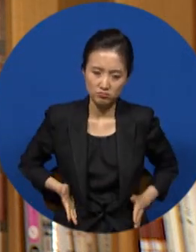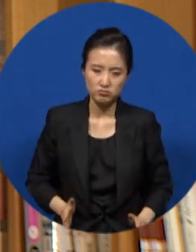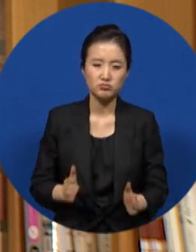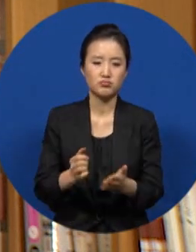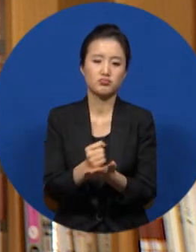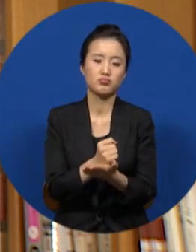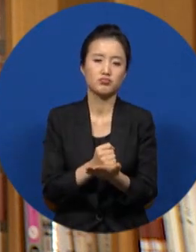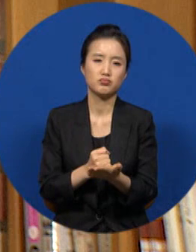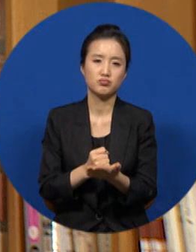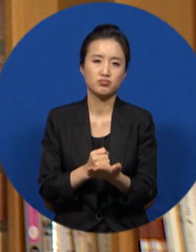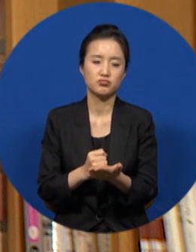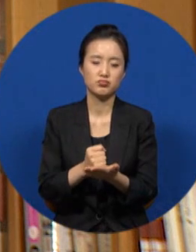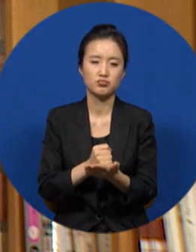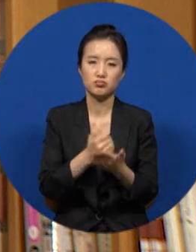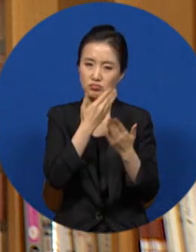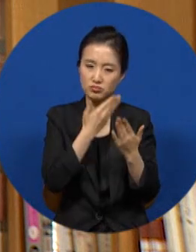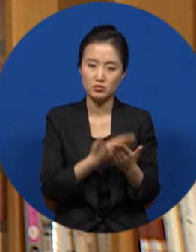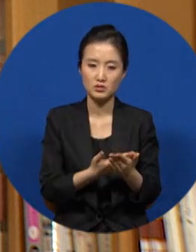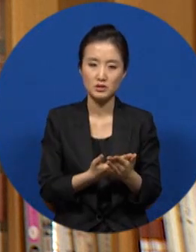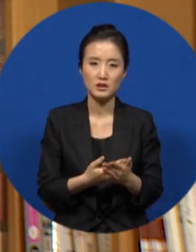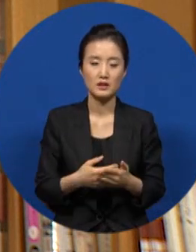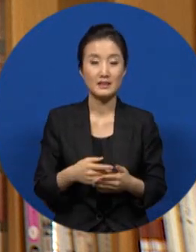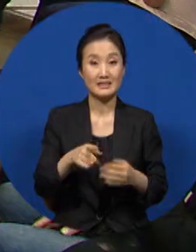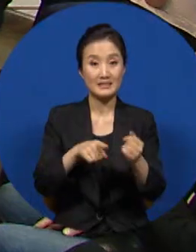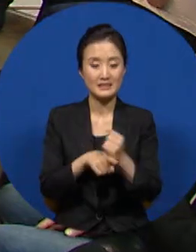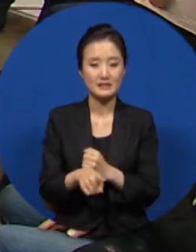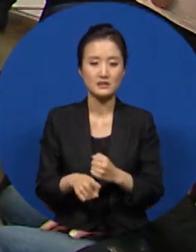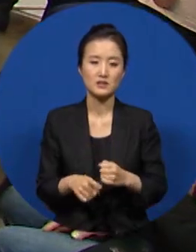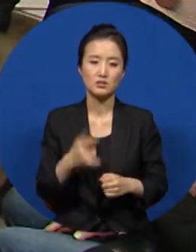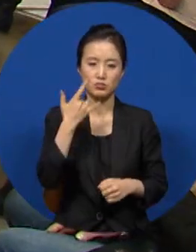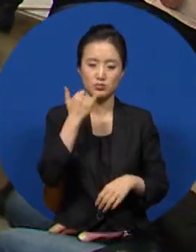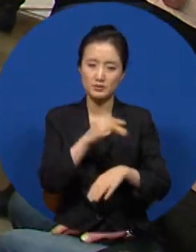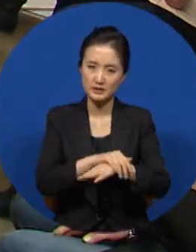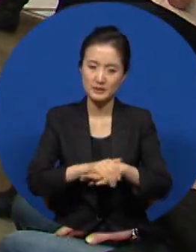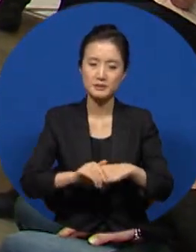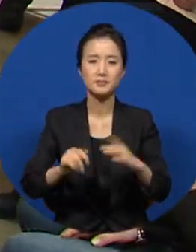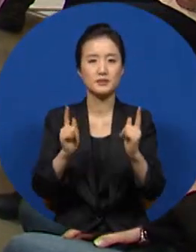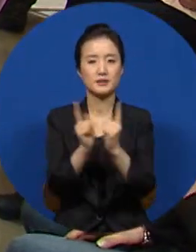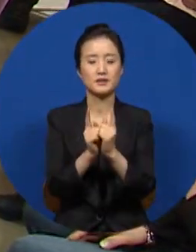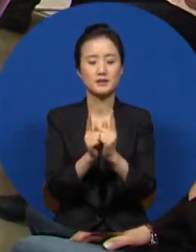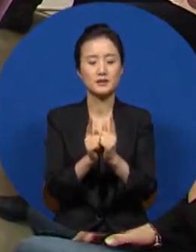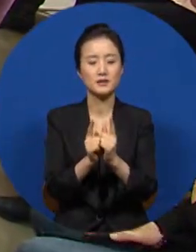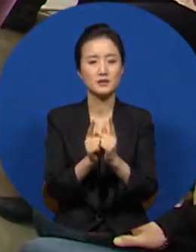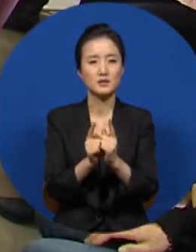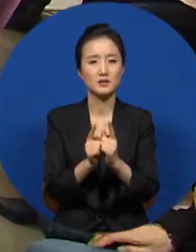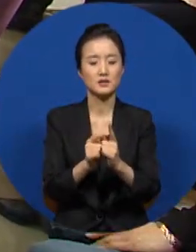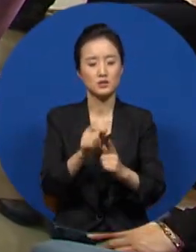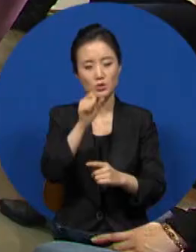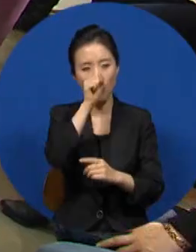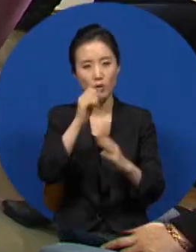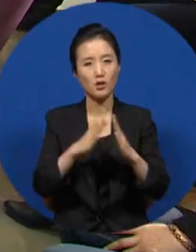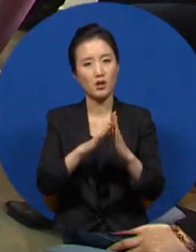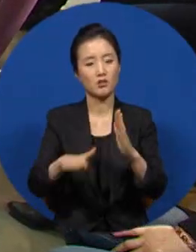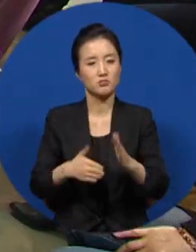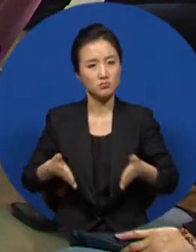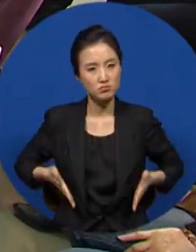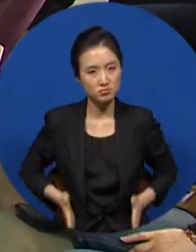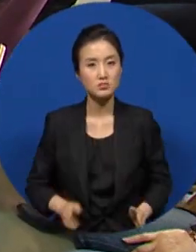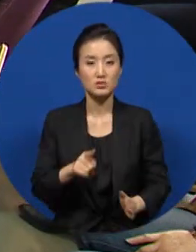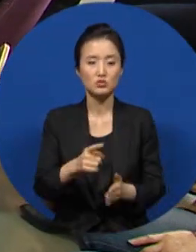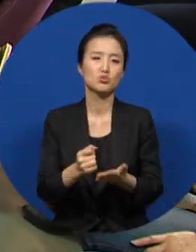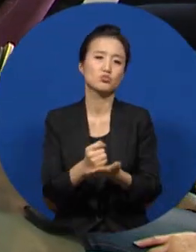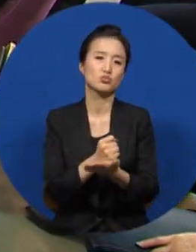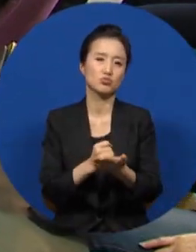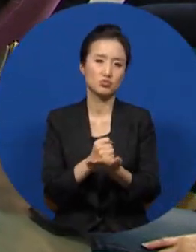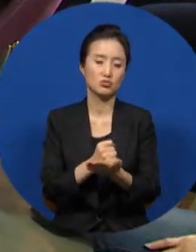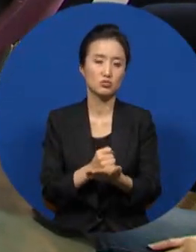훌륭한 집안에 태어나는 거는 제가 노력으로 되는 게 아니에요. 그러니까 이미 뭐 부모 잘 만난 복인 거죠. 타고나기를 잘 타고난다. 우리 살다 보면 운이